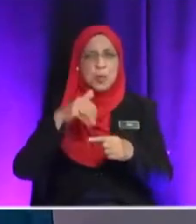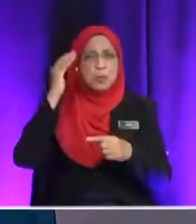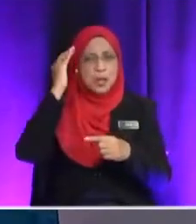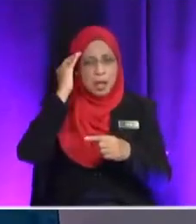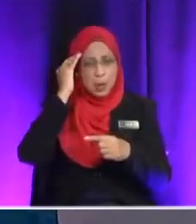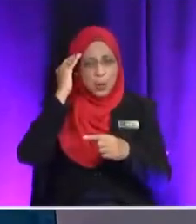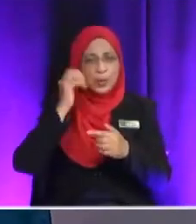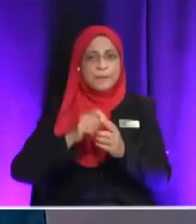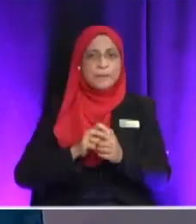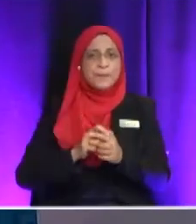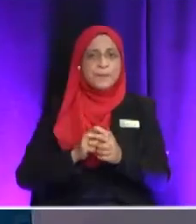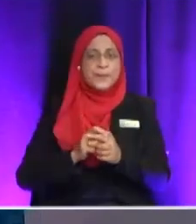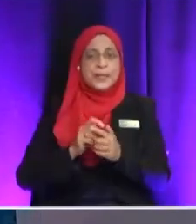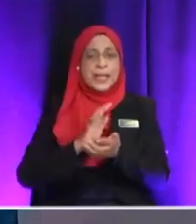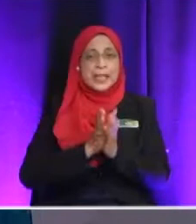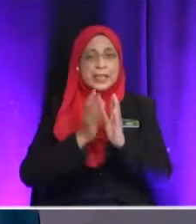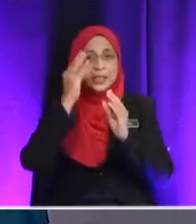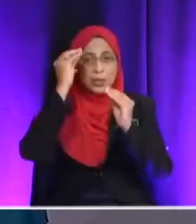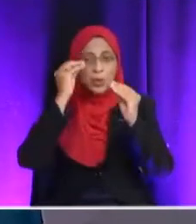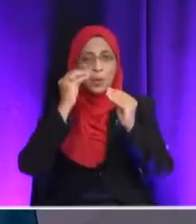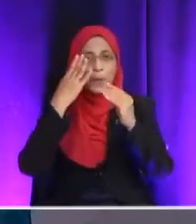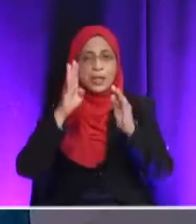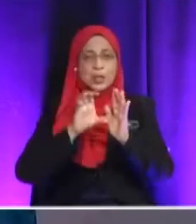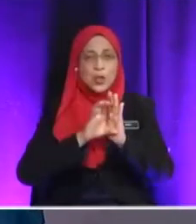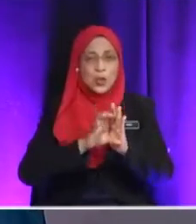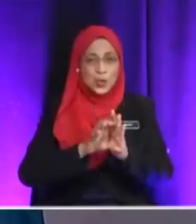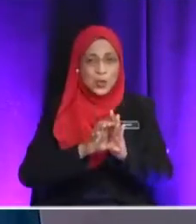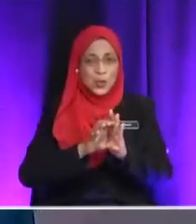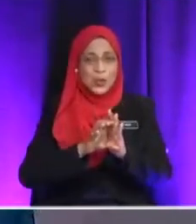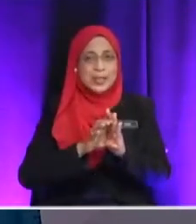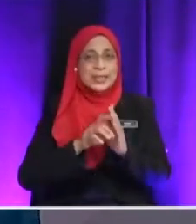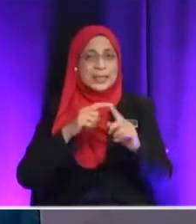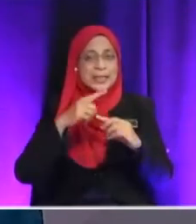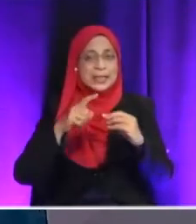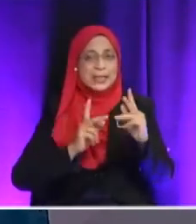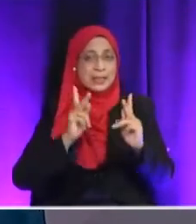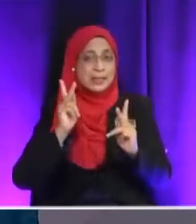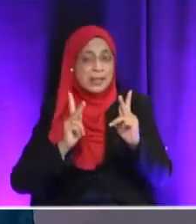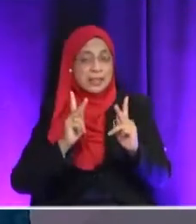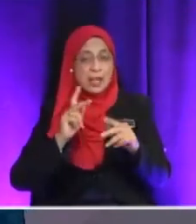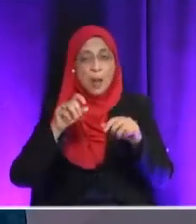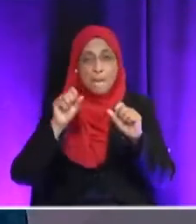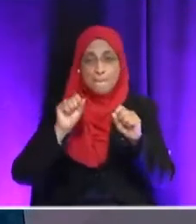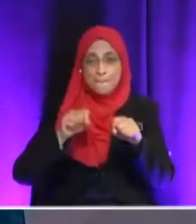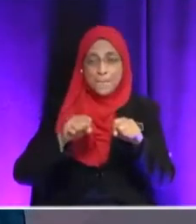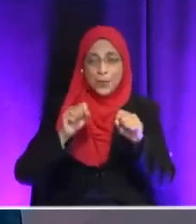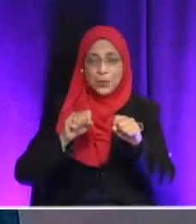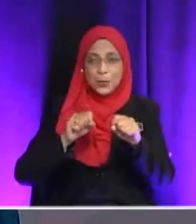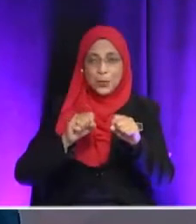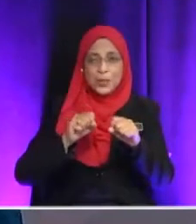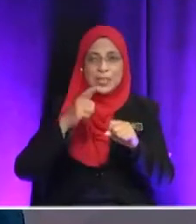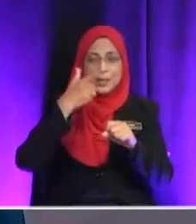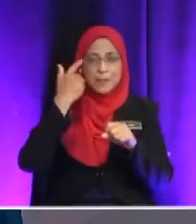pembeli salju Oke tapi aku yakin anakmu Resiko yang berada di rumah ada yang berada di ejbm kamu